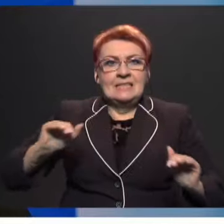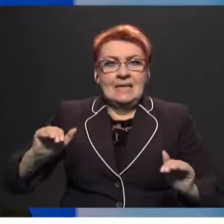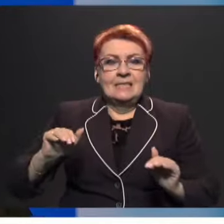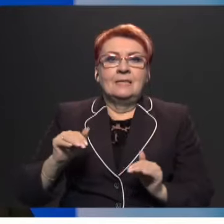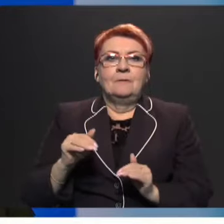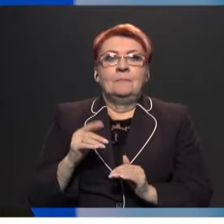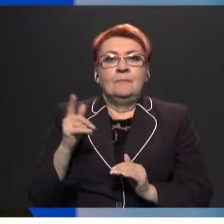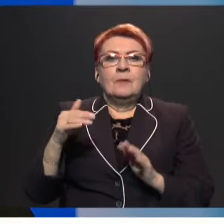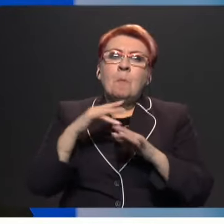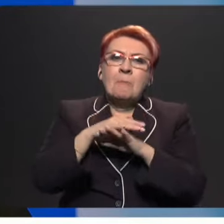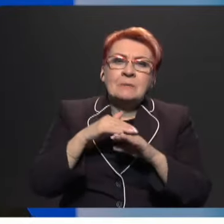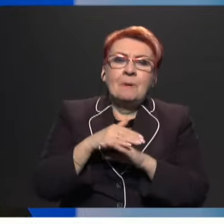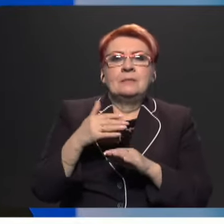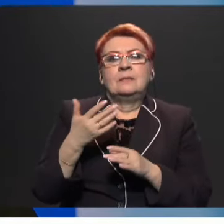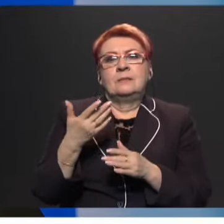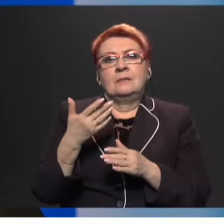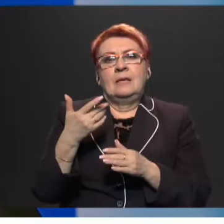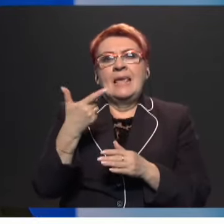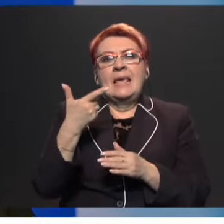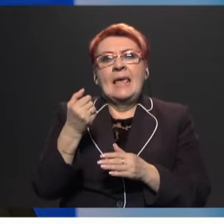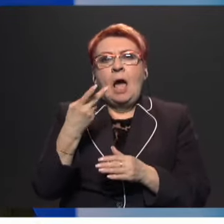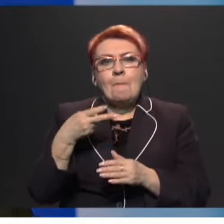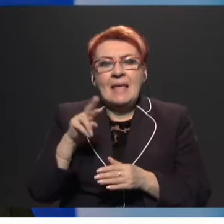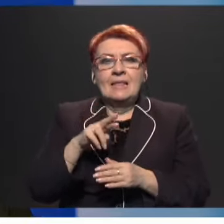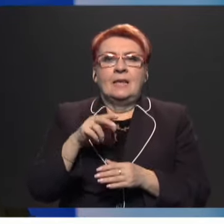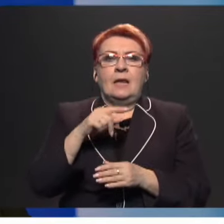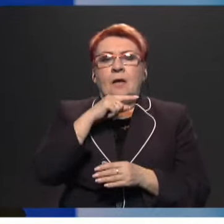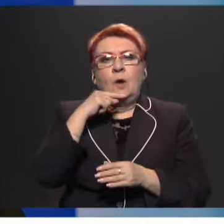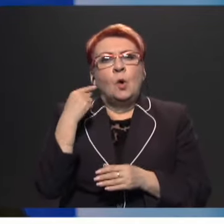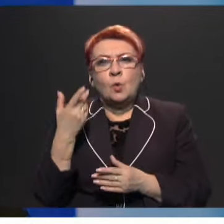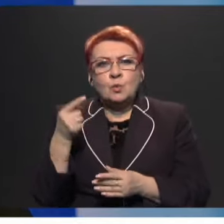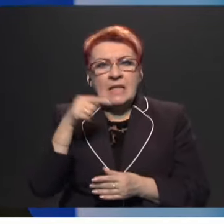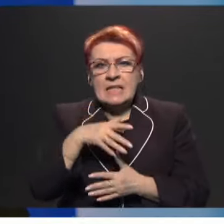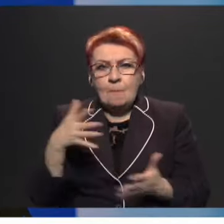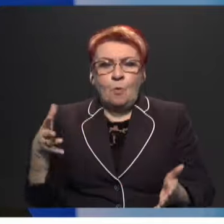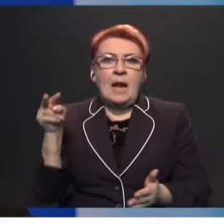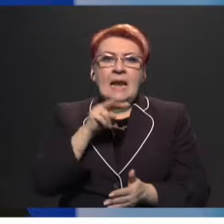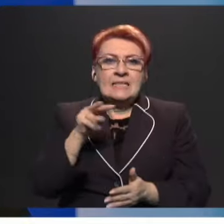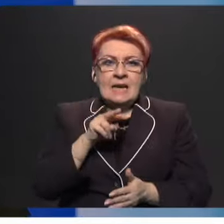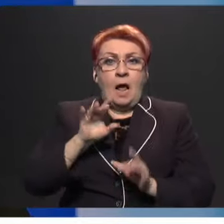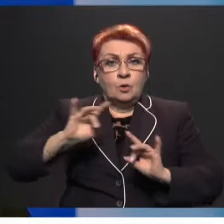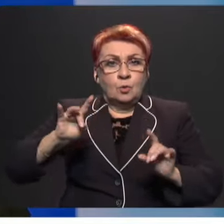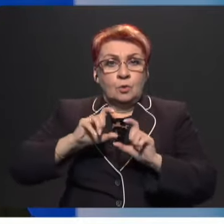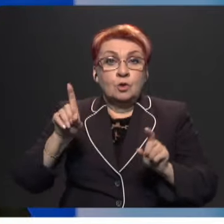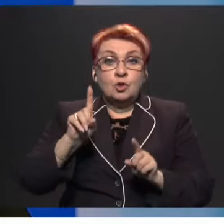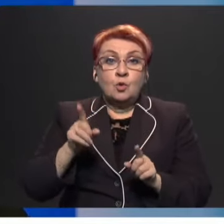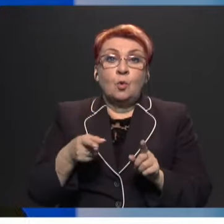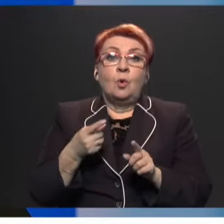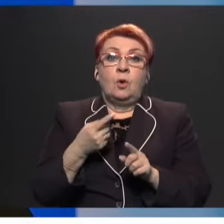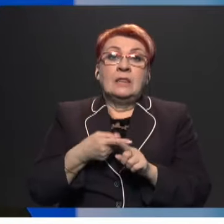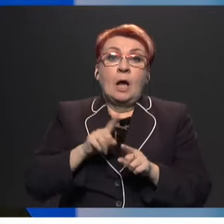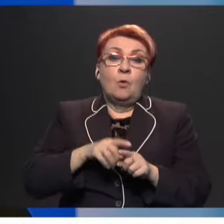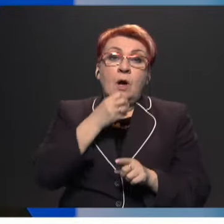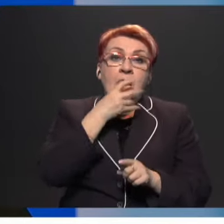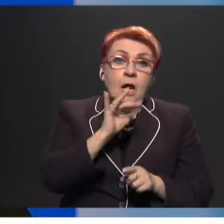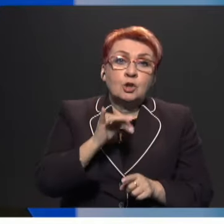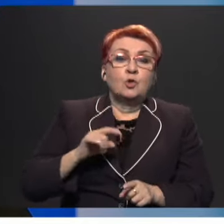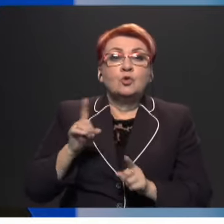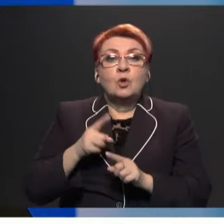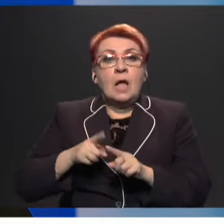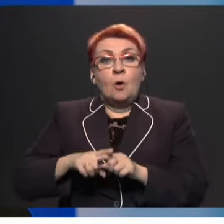предметов математики, геометрии, алгебры, русской, тем более, литературы, о том, что такое хорошо, что такое зло, и